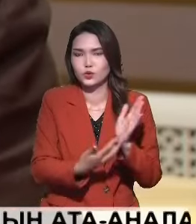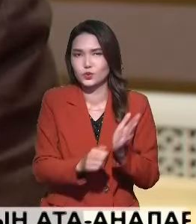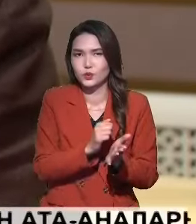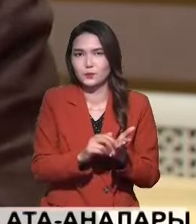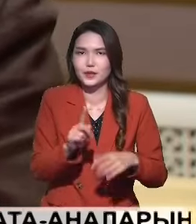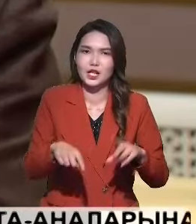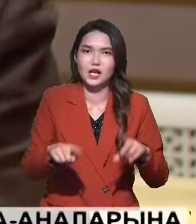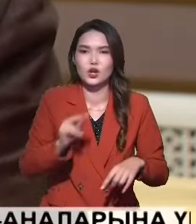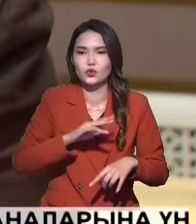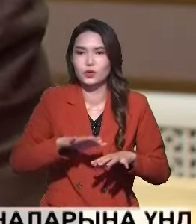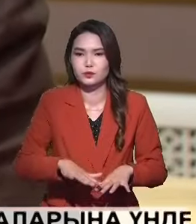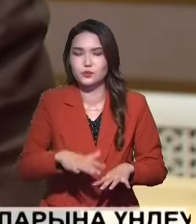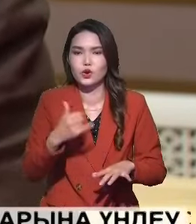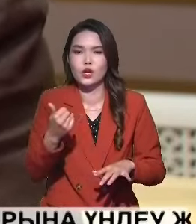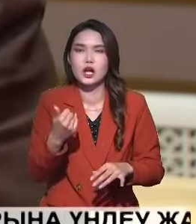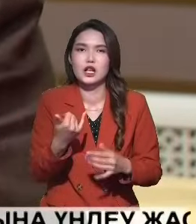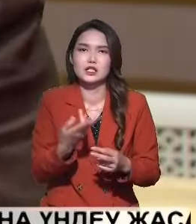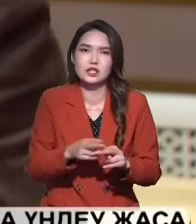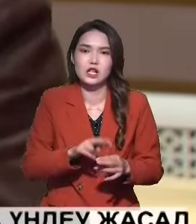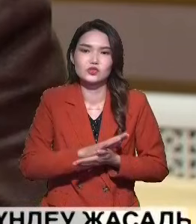Яғни ол қандай жағдайда, көп жағдайда мысалға